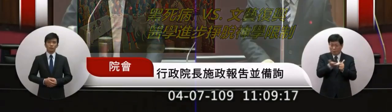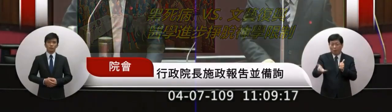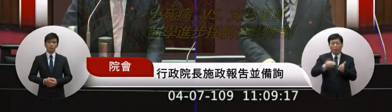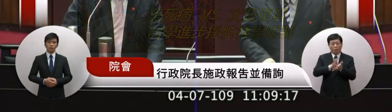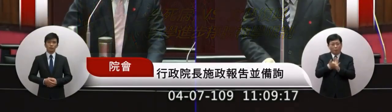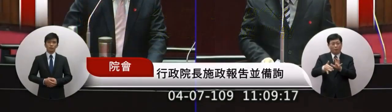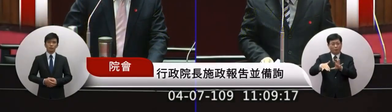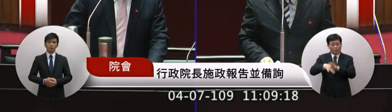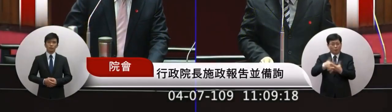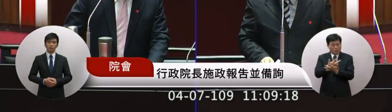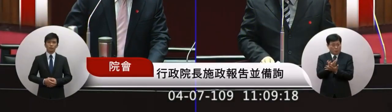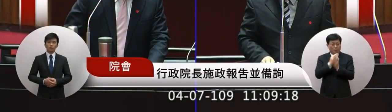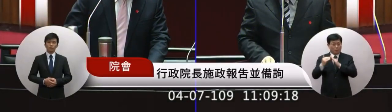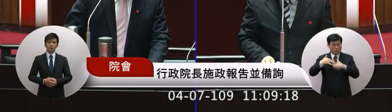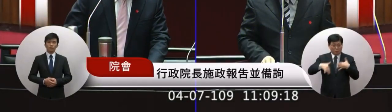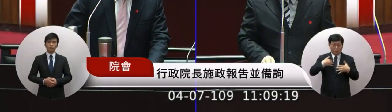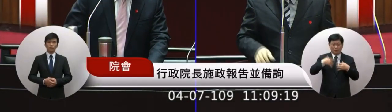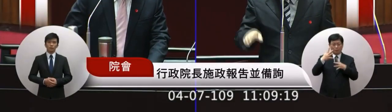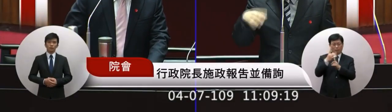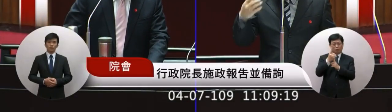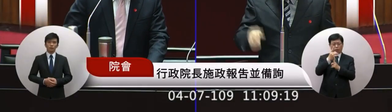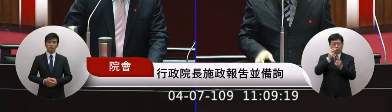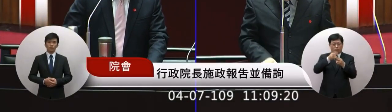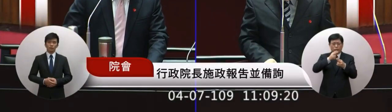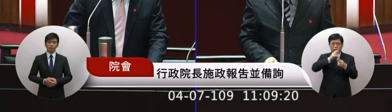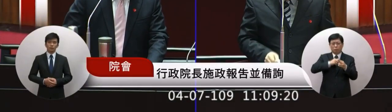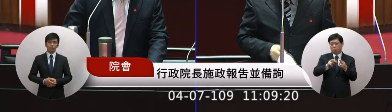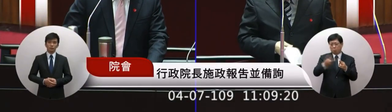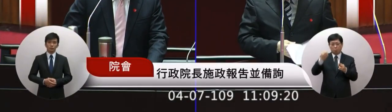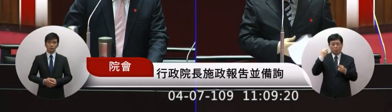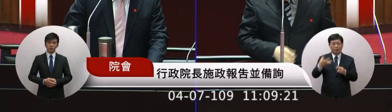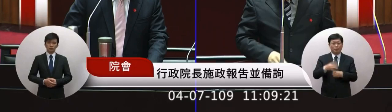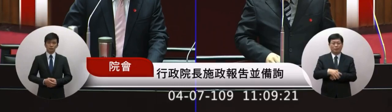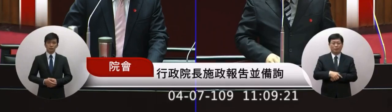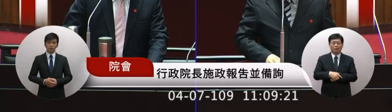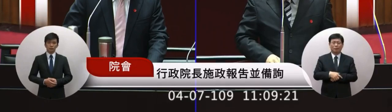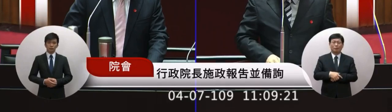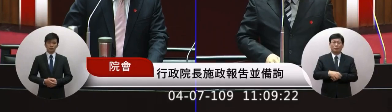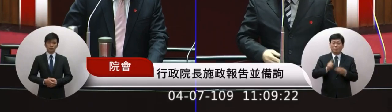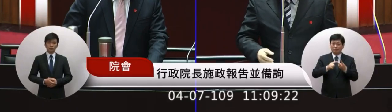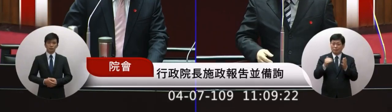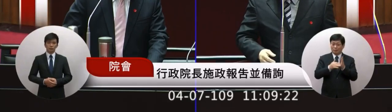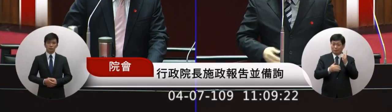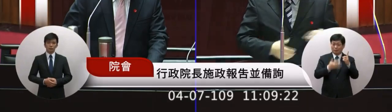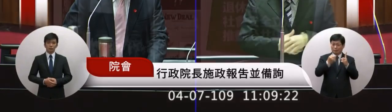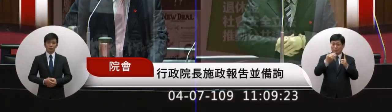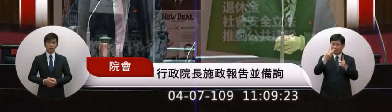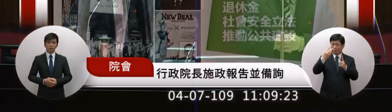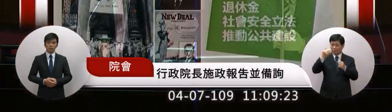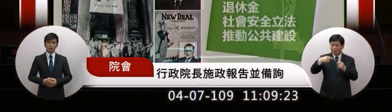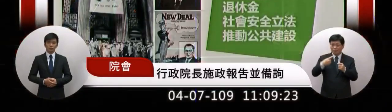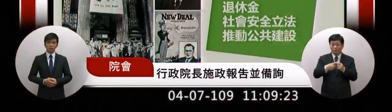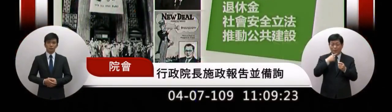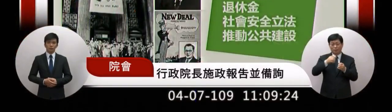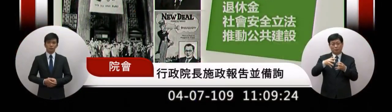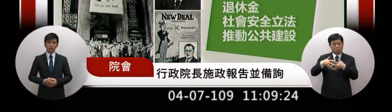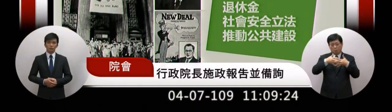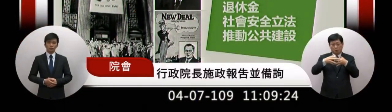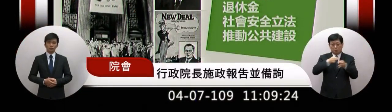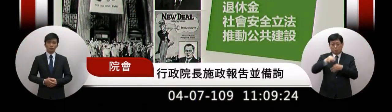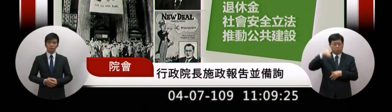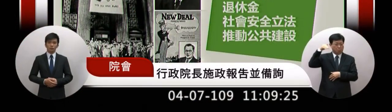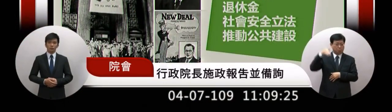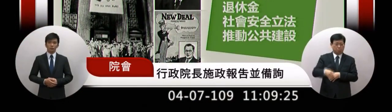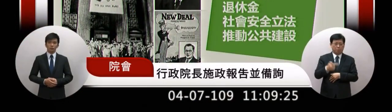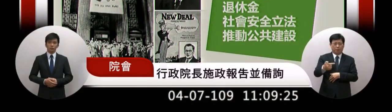步，它挣脱了神学的一个限制嘛，好，这是一个历史的一个转捩点。那么到了1929年大萧条，美国大萧经济大